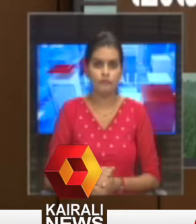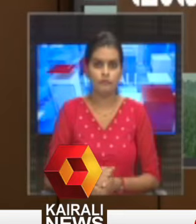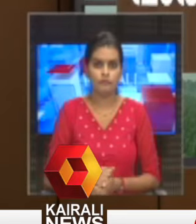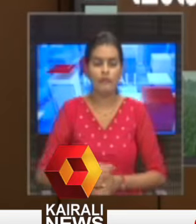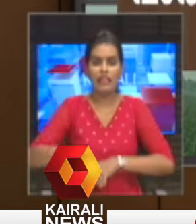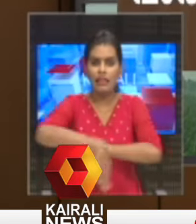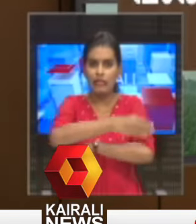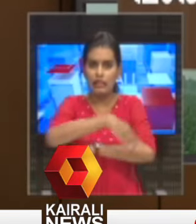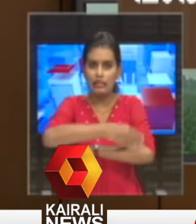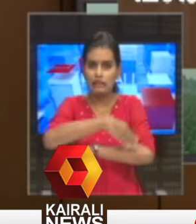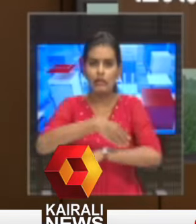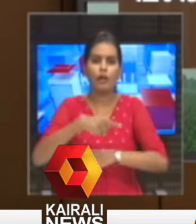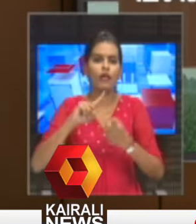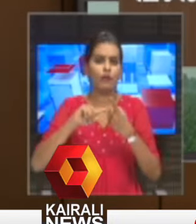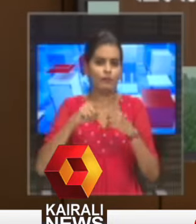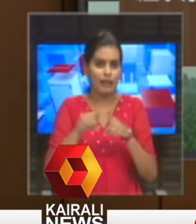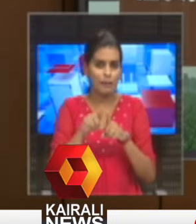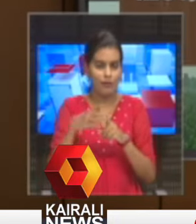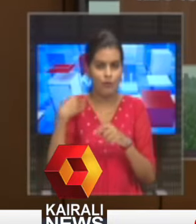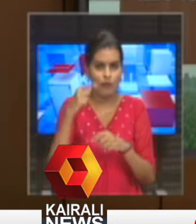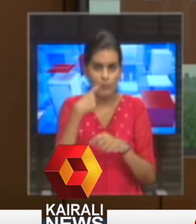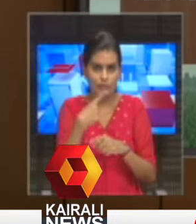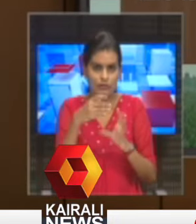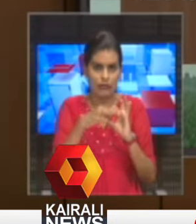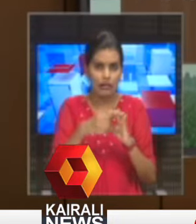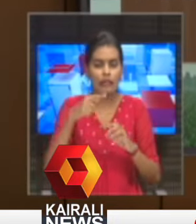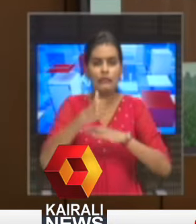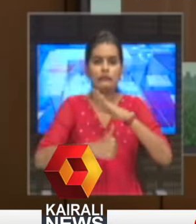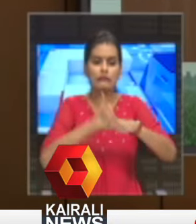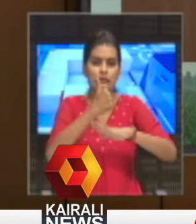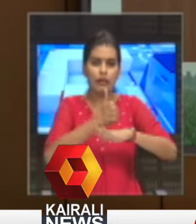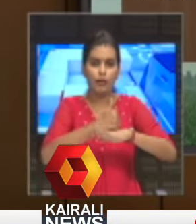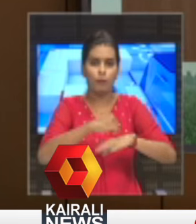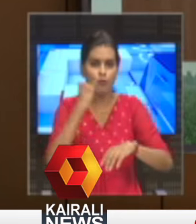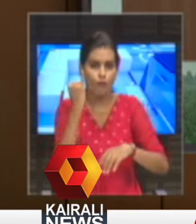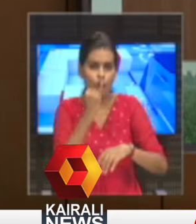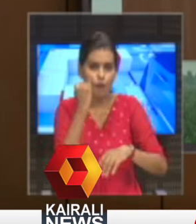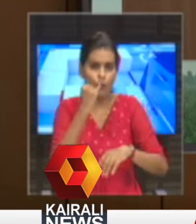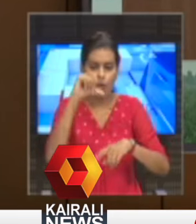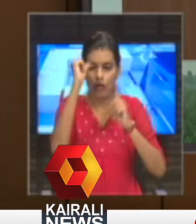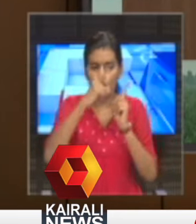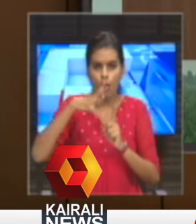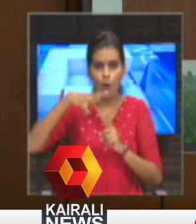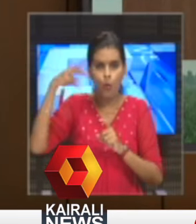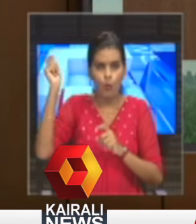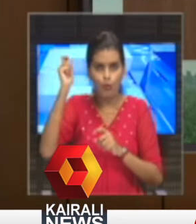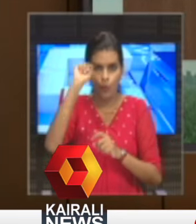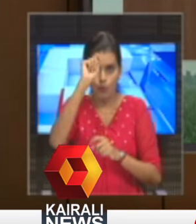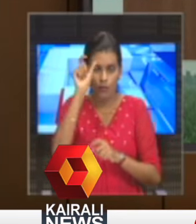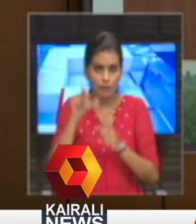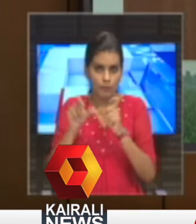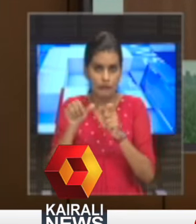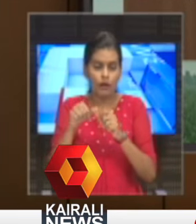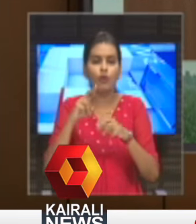എഞ്ചിനീയറിംഗ് ബിരുദധാരികളായ സഹോദരങ്ങൾ ചേർന്ന് കേരളത്തിൽ ആരംഭിച്ച സ്റ്റാർട്ടപ്പ് കമ്പനിയെ തേടി കോടികളുടെ വിദേശ ഓർഡർ എത്തി. അഗ്രി സ്റ്റാർട്ടപ്പ്